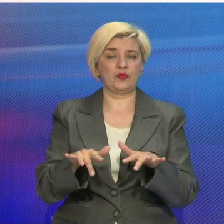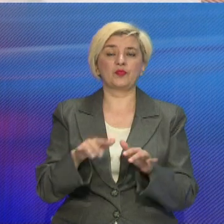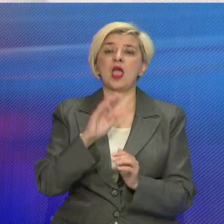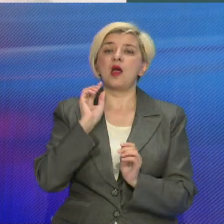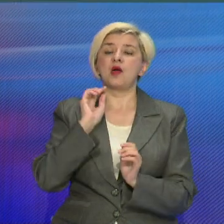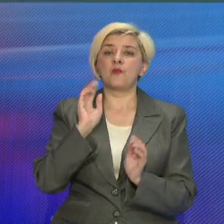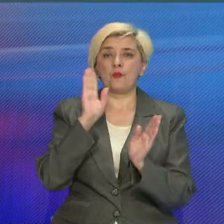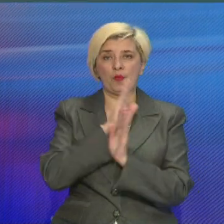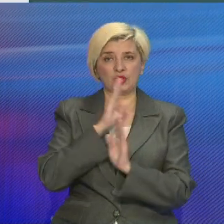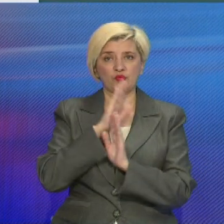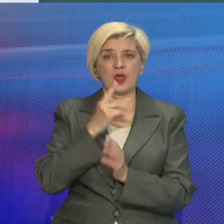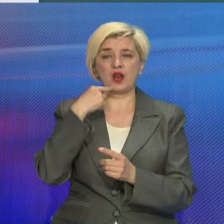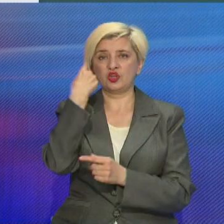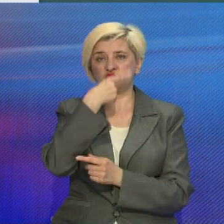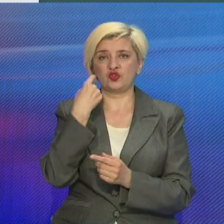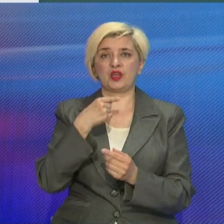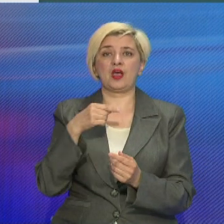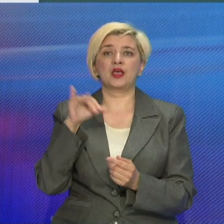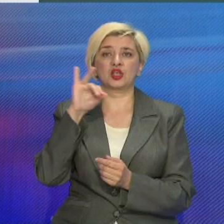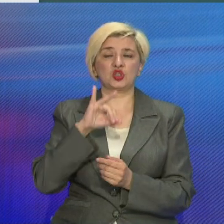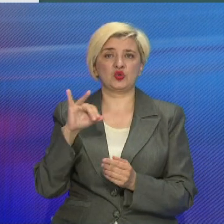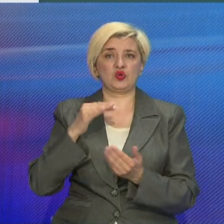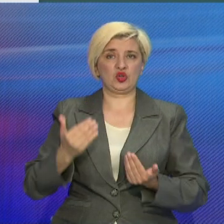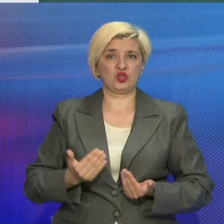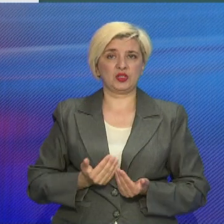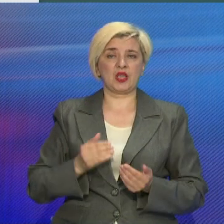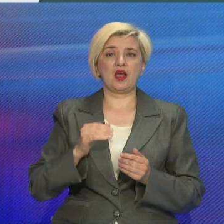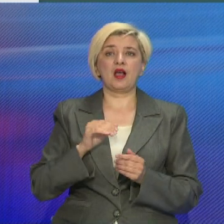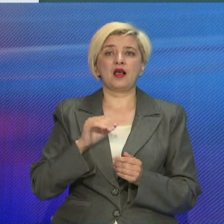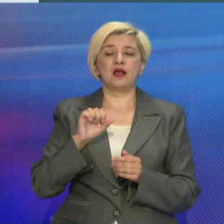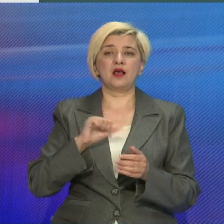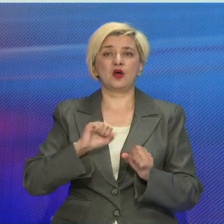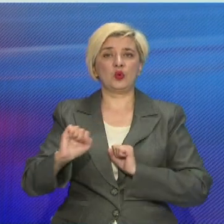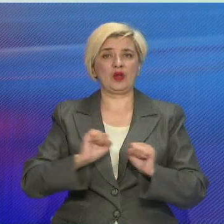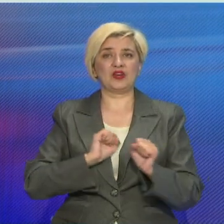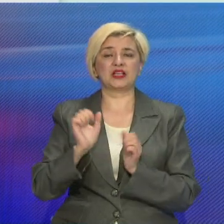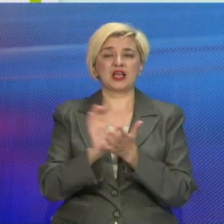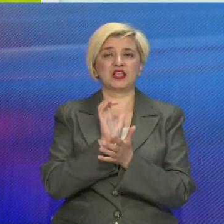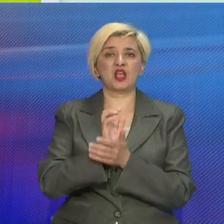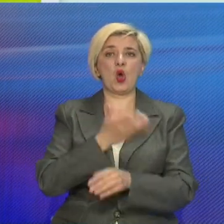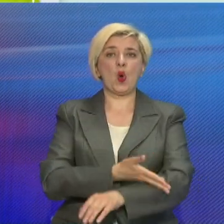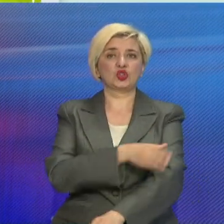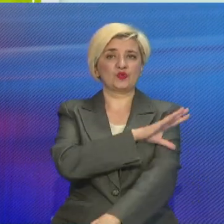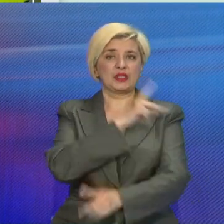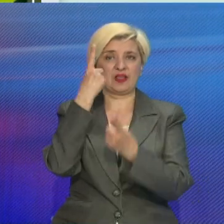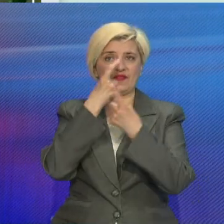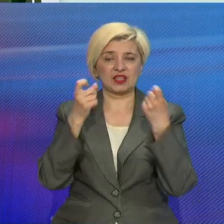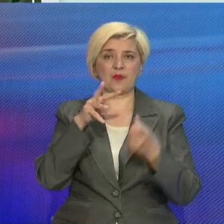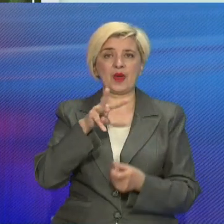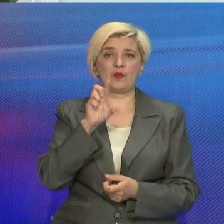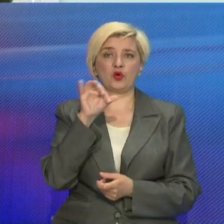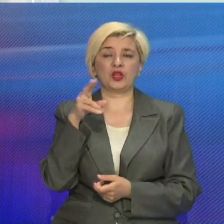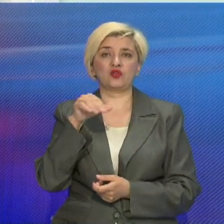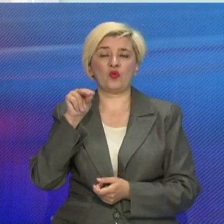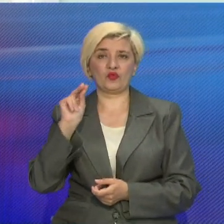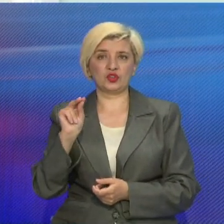особистая история життя редактора газеты «Ашмянский вестник» Марты Богданович стала адлюстраваннем идеи проекта.